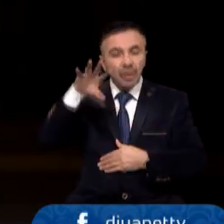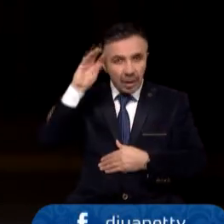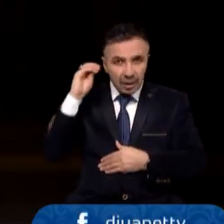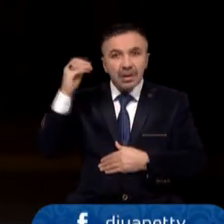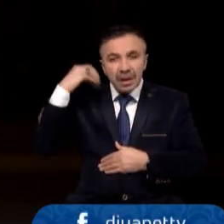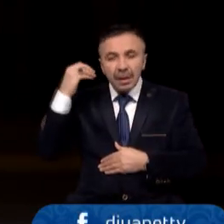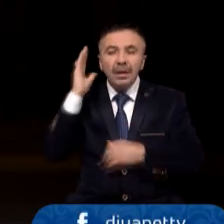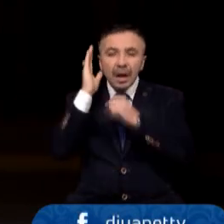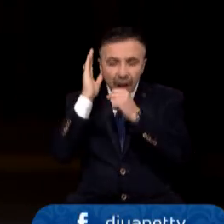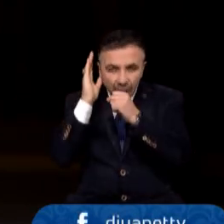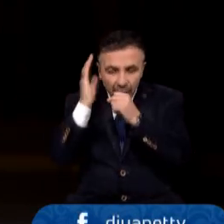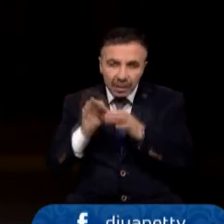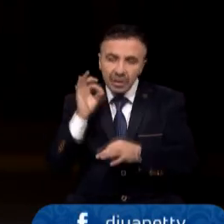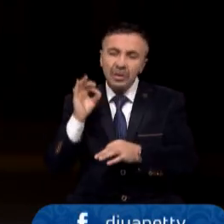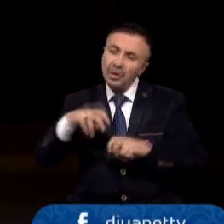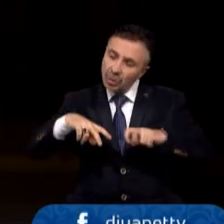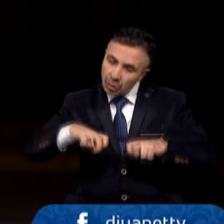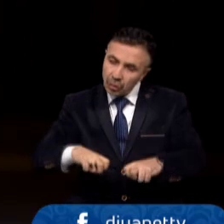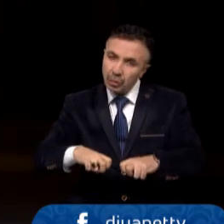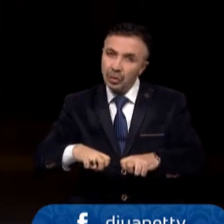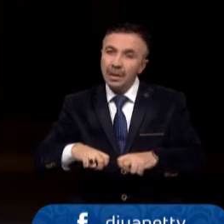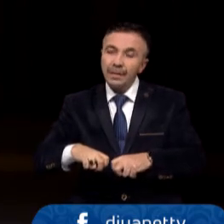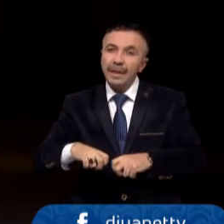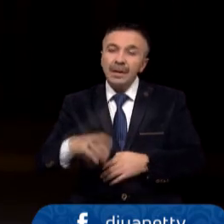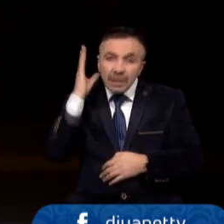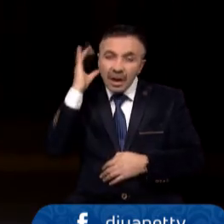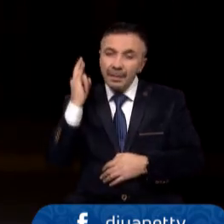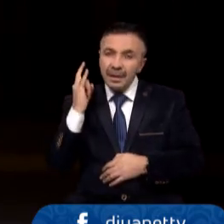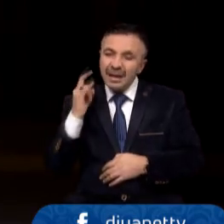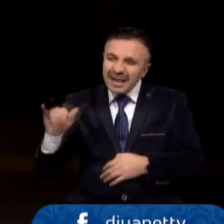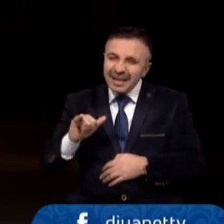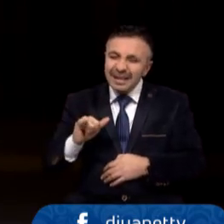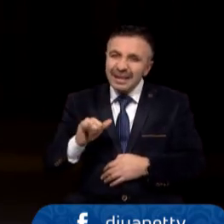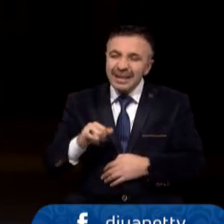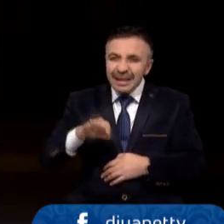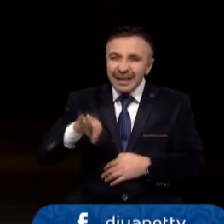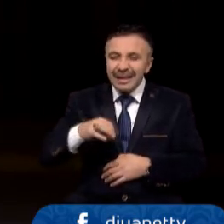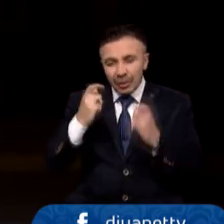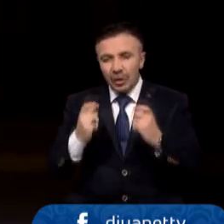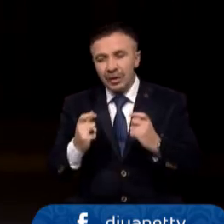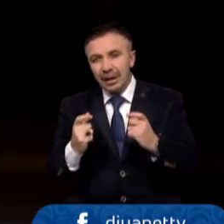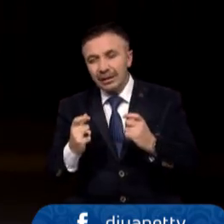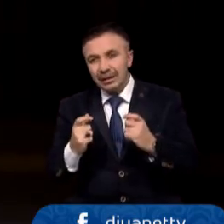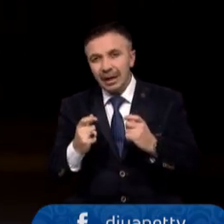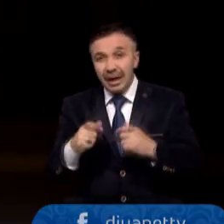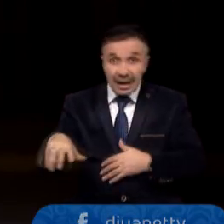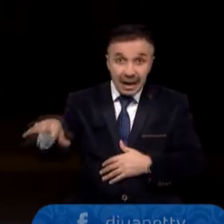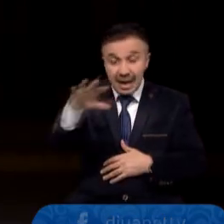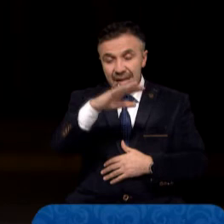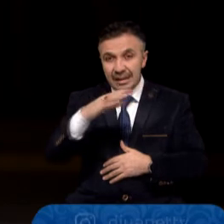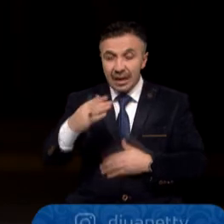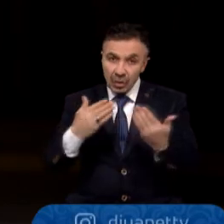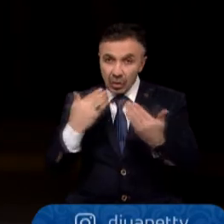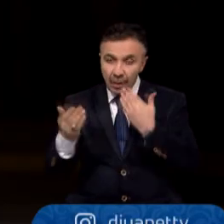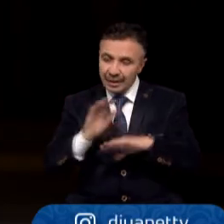Kerim öğrendiğiniz imamla müezzinle oturduğunuz Caminin yanındaki çay ocağında cemaatle sohbet